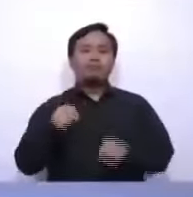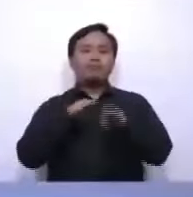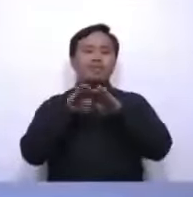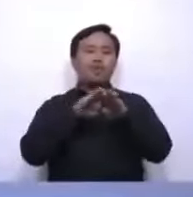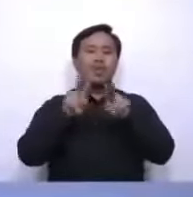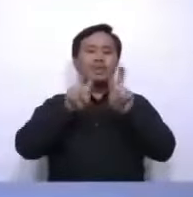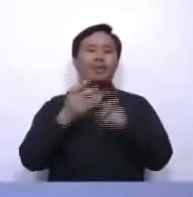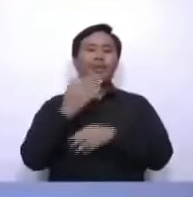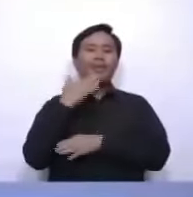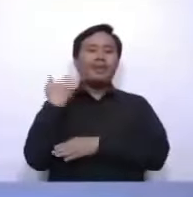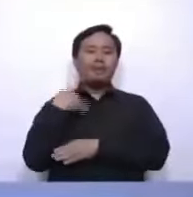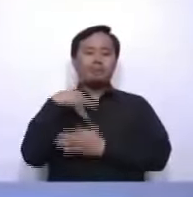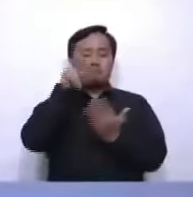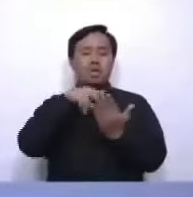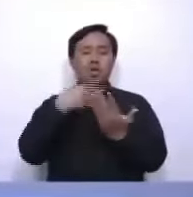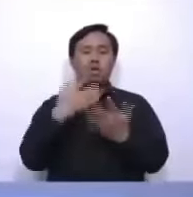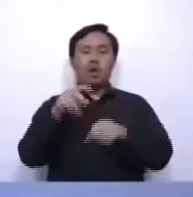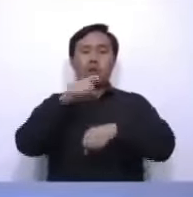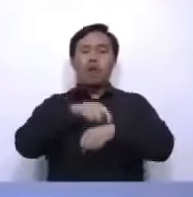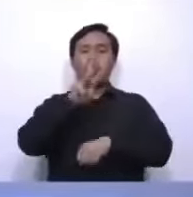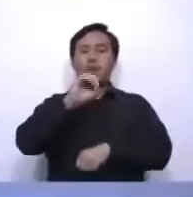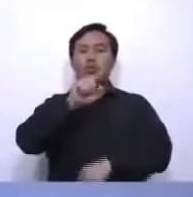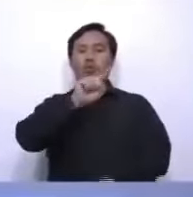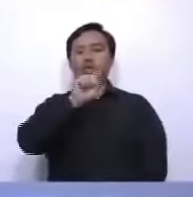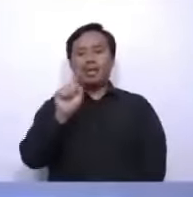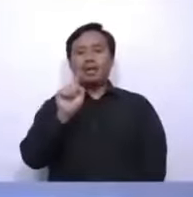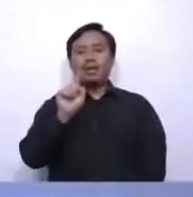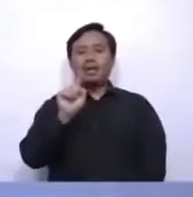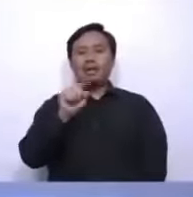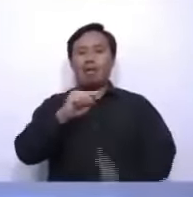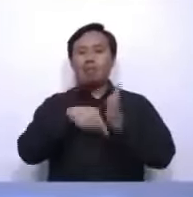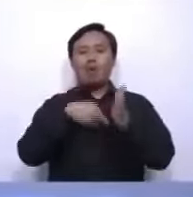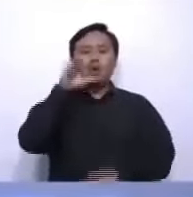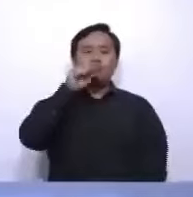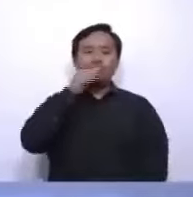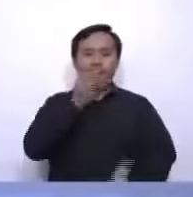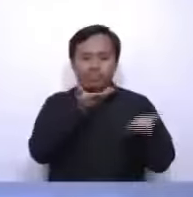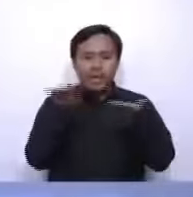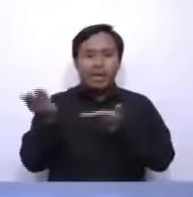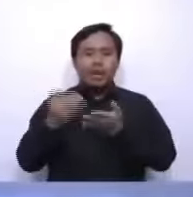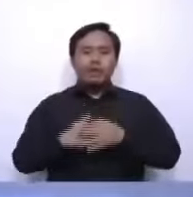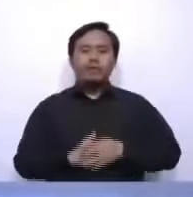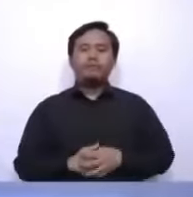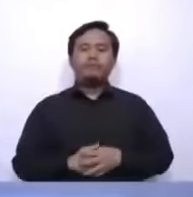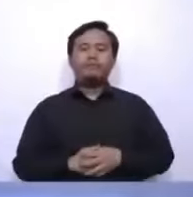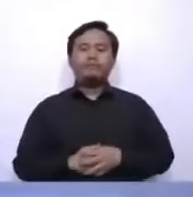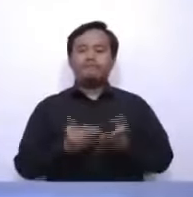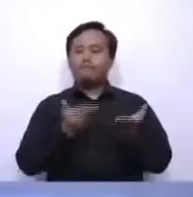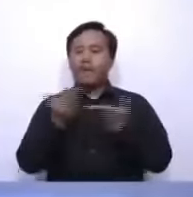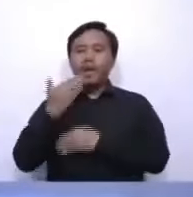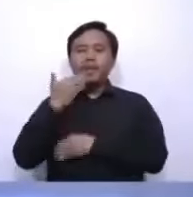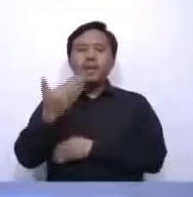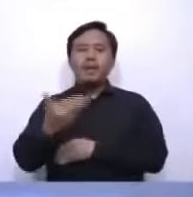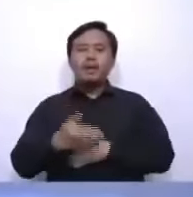saya bacakan. Waktu Anda bertanya 30 detik dimulai saat Anda berbicara. Silakan, Pak. Silakan